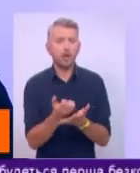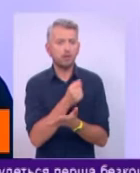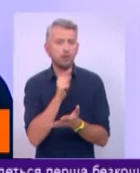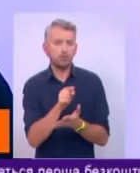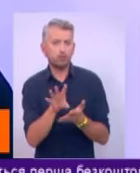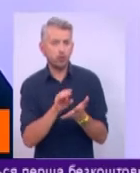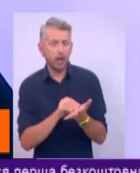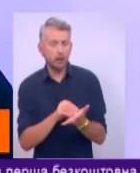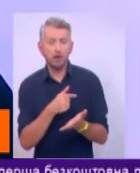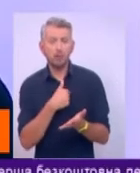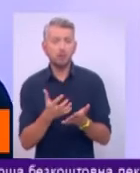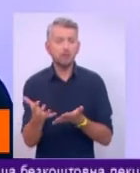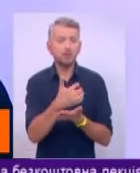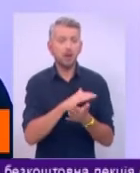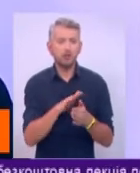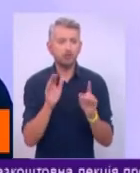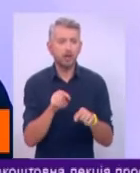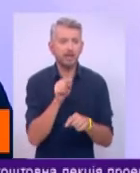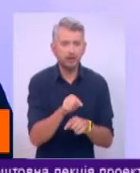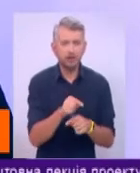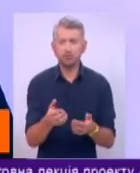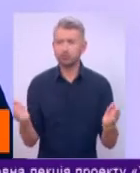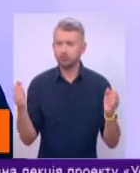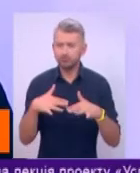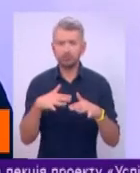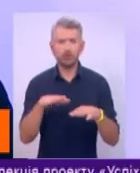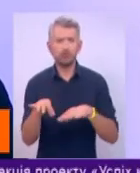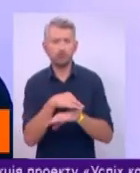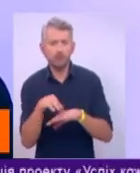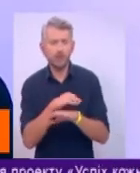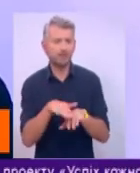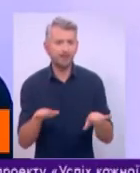модель. Ми збирали не лише їх, ми збирали дружин і дітей, і